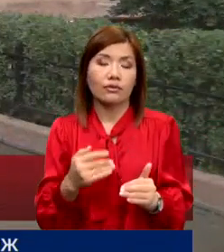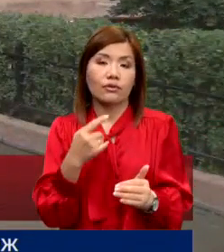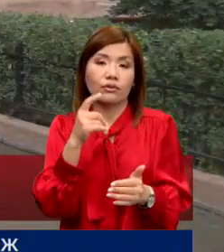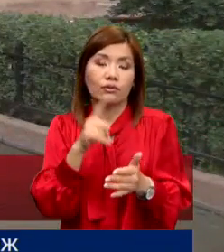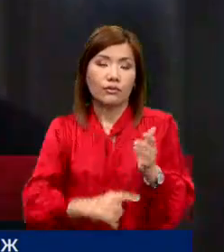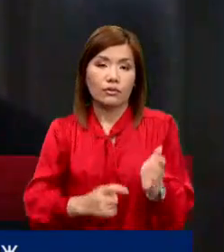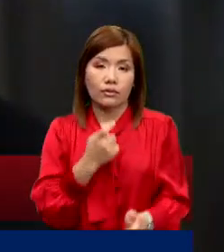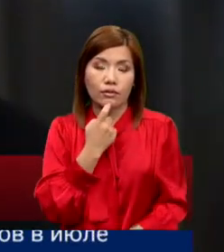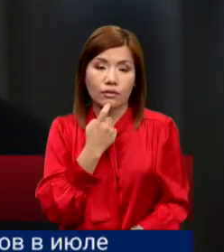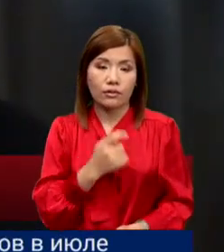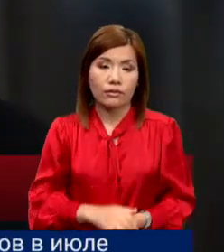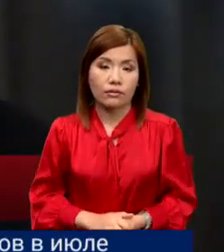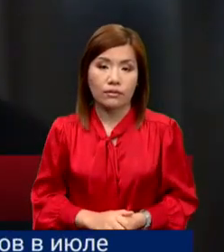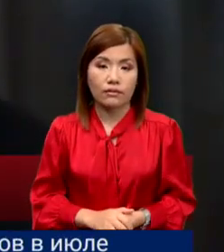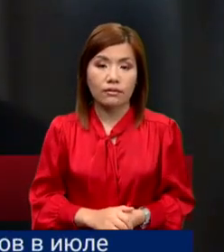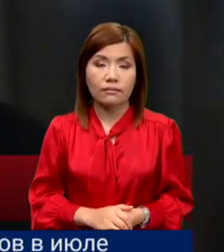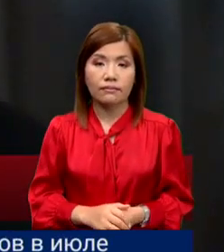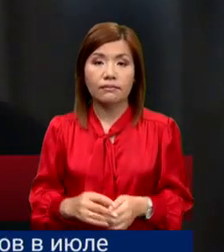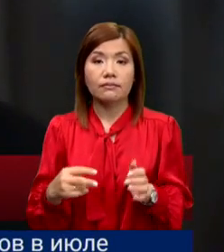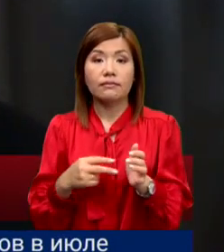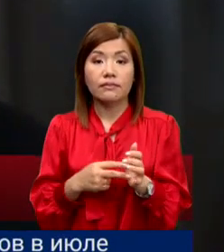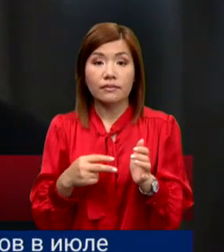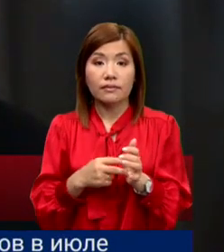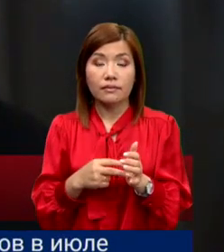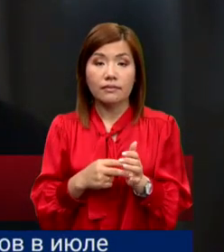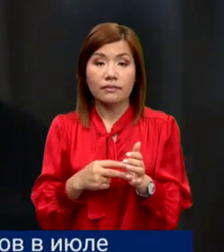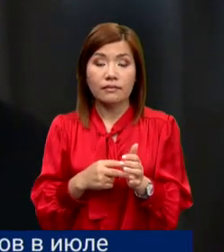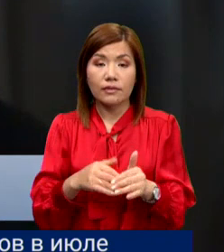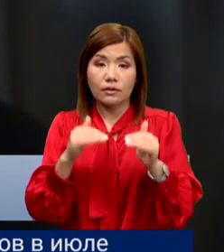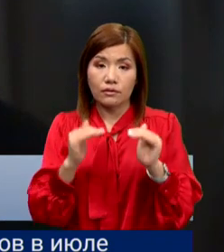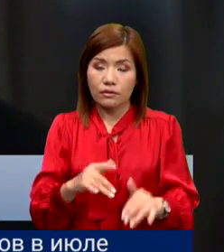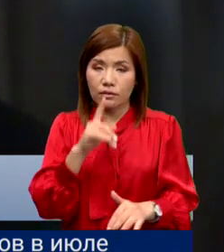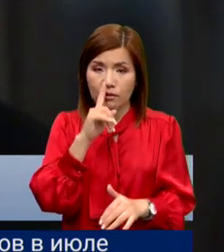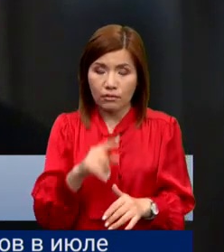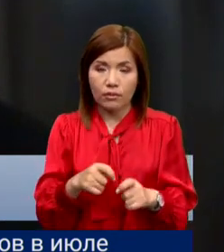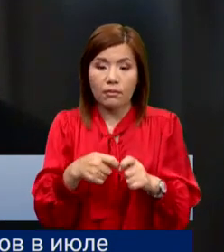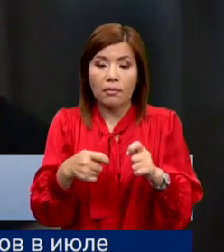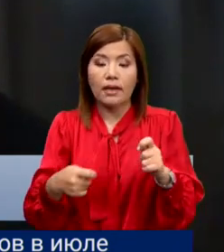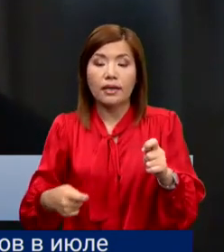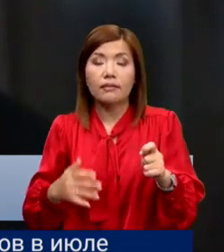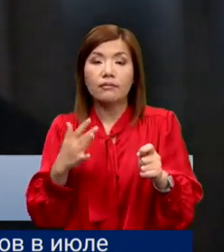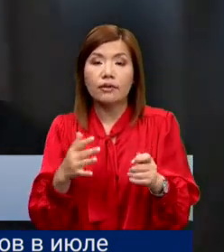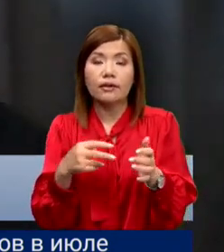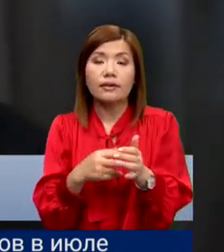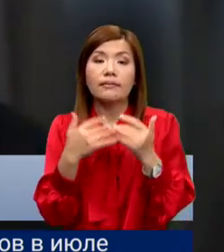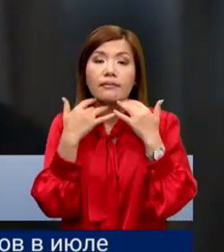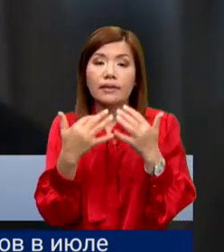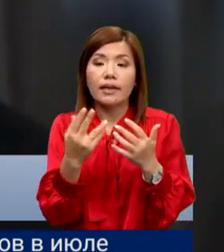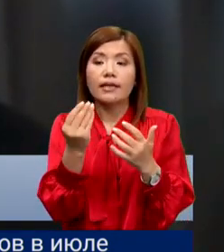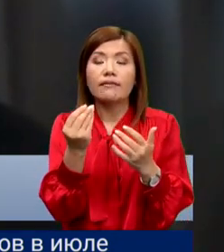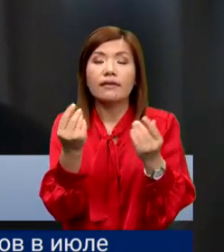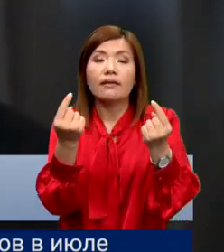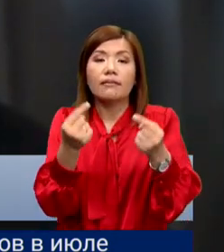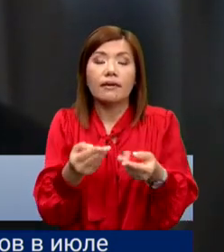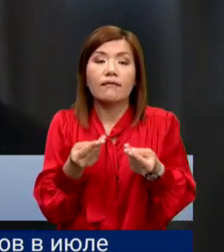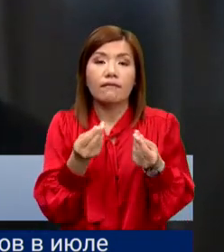қиын. Цены не снизятся, они замедлятся. Баға түспейді, баяулайды. Бағаға сұраныс емес, инфляция ықпал